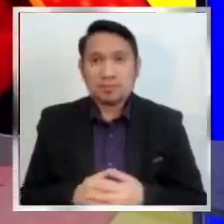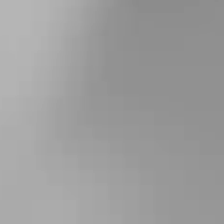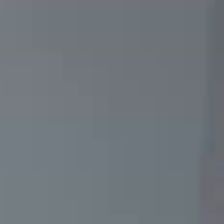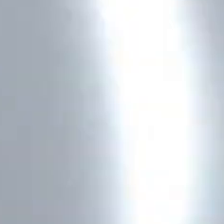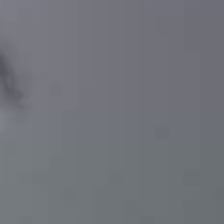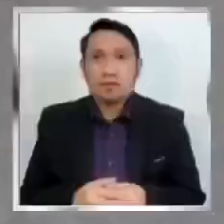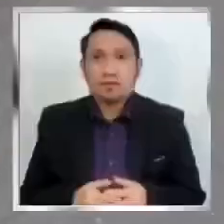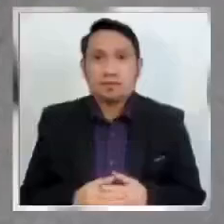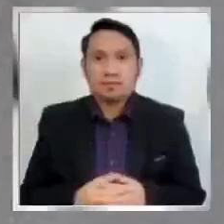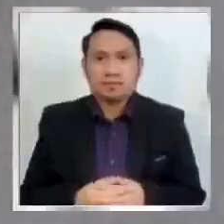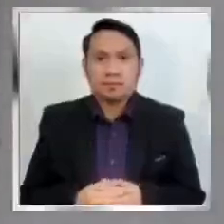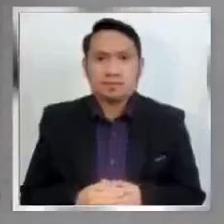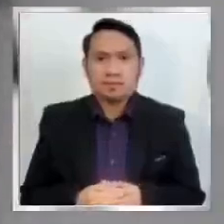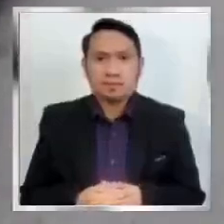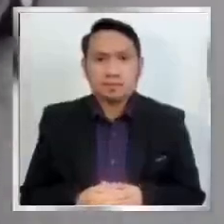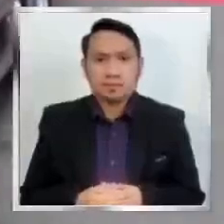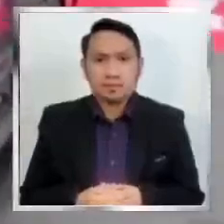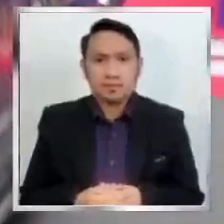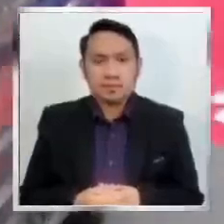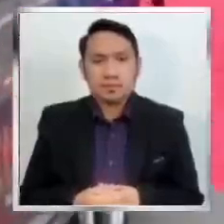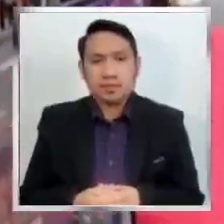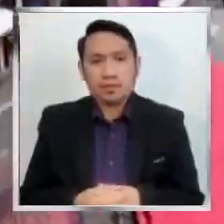Canlas.